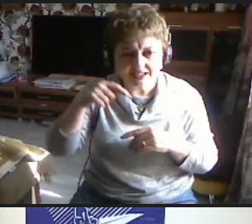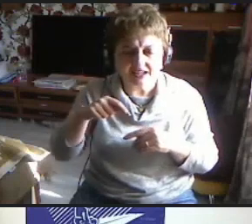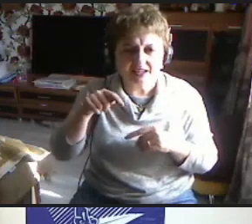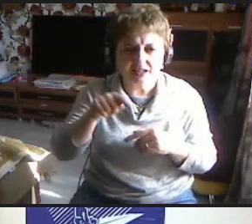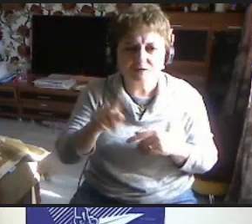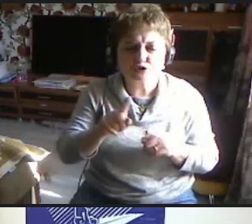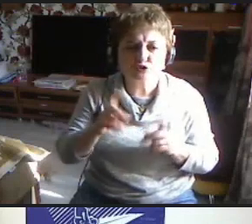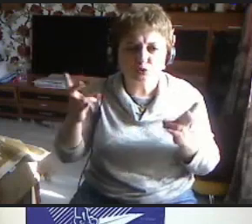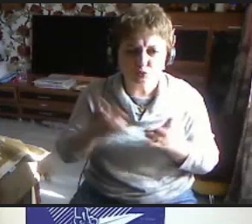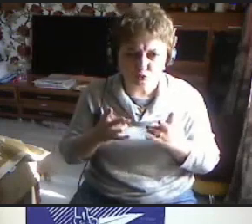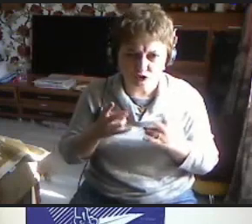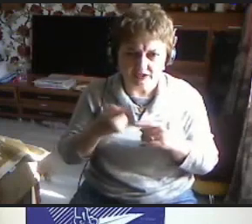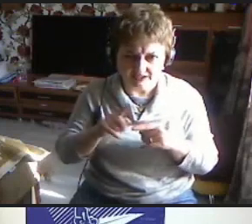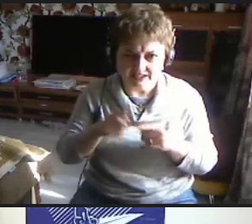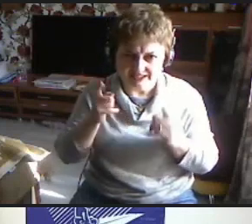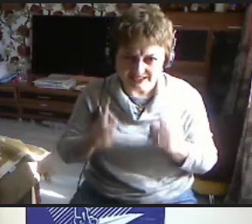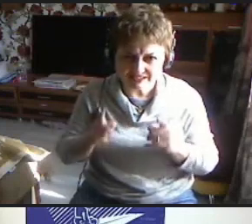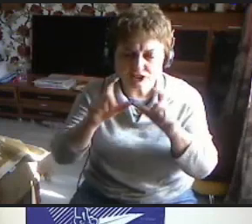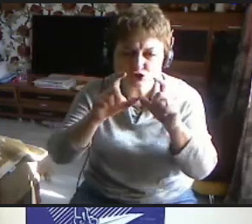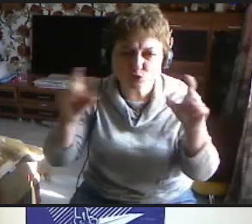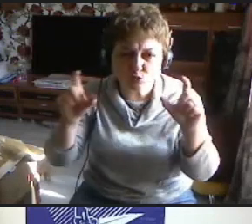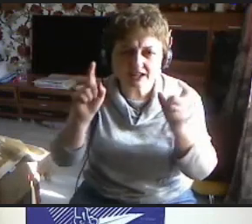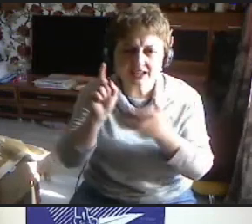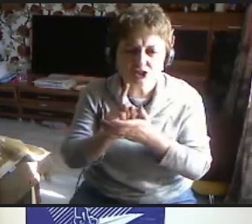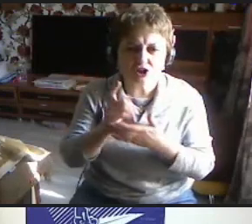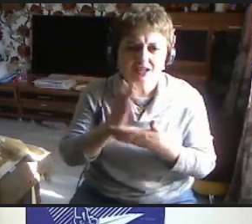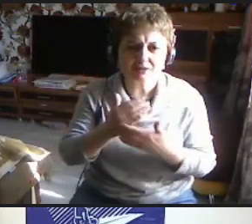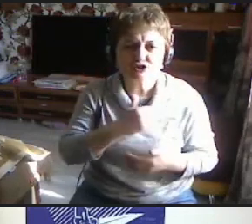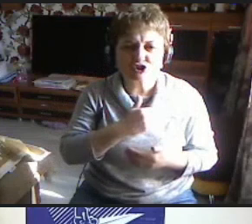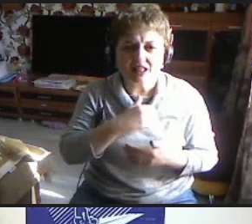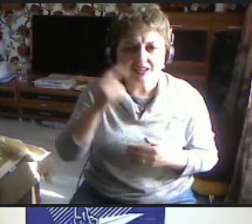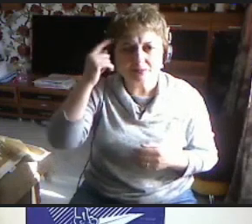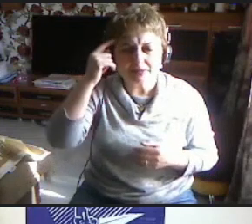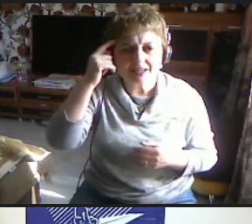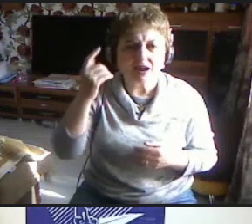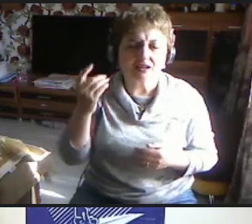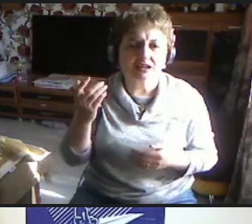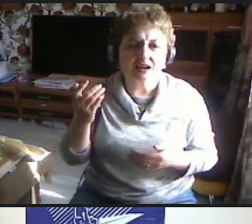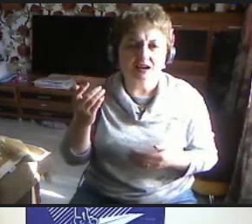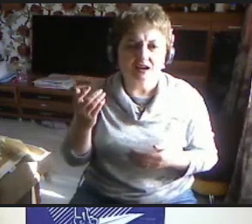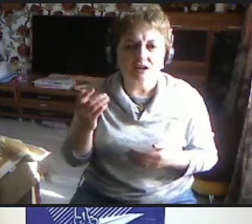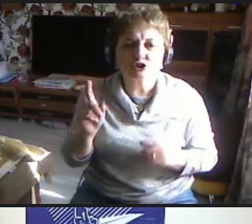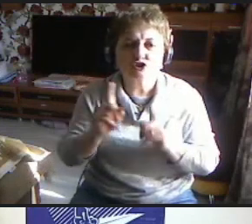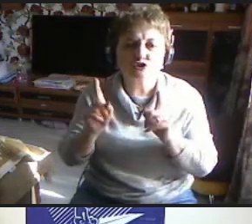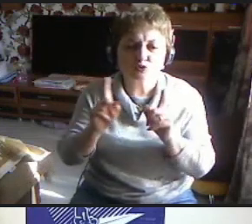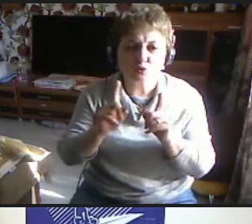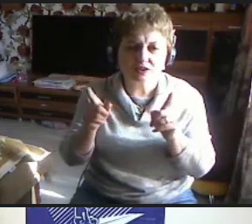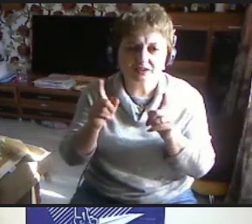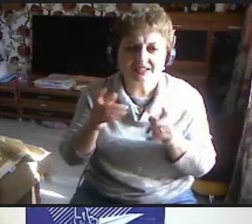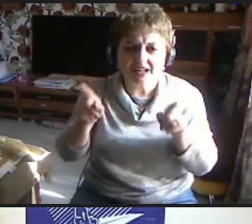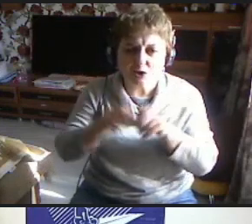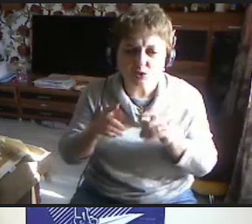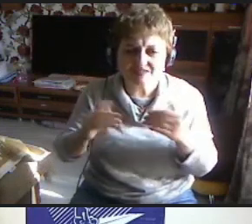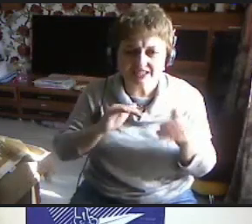Во-первых, действительно, школа должна иметь желание, понимание, что такое взаимодействие полезно,